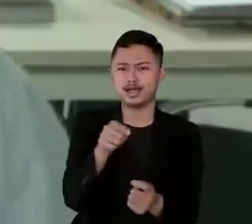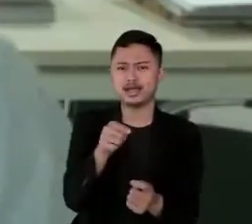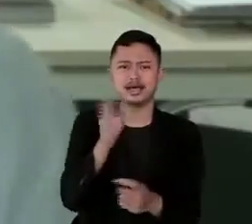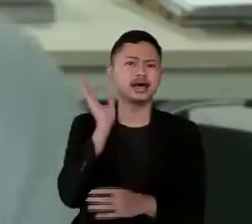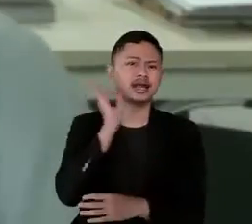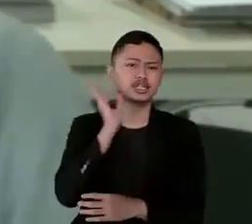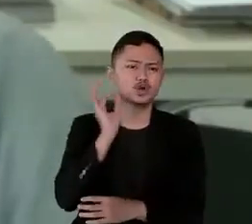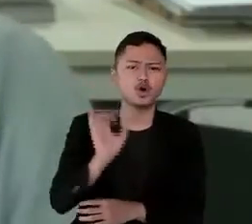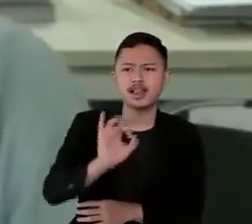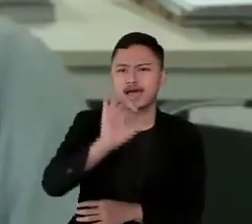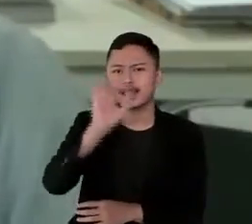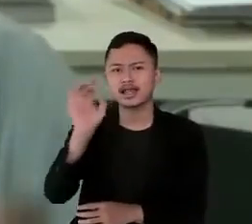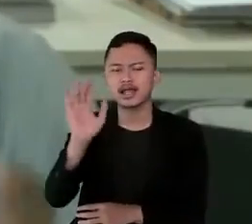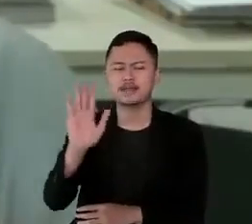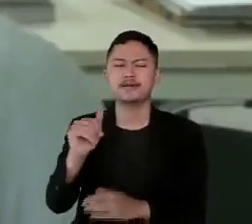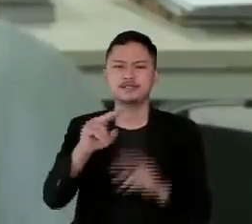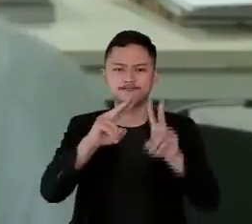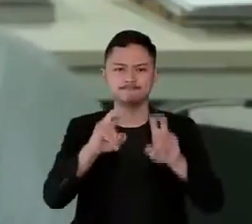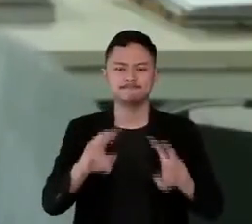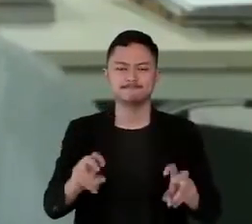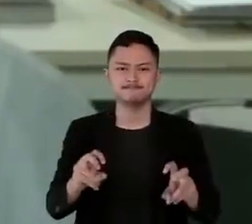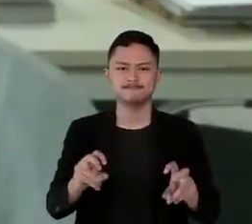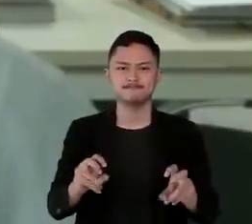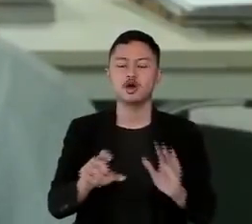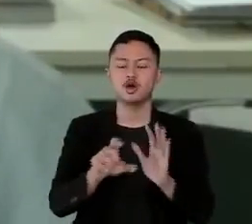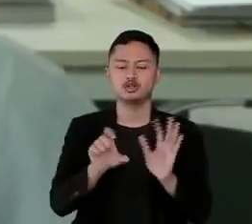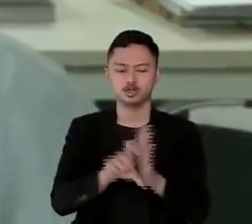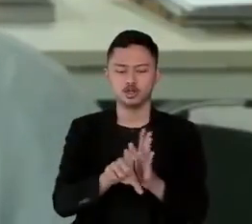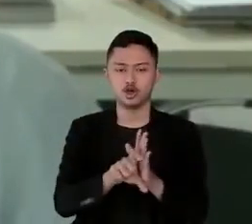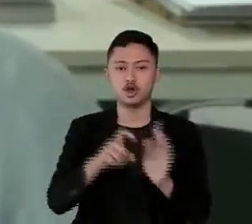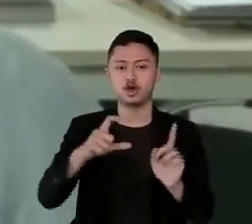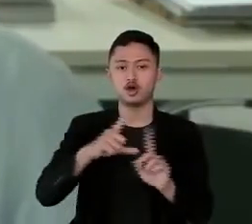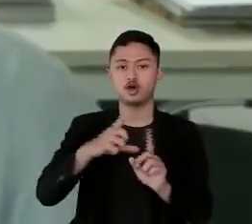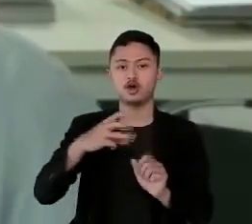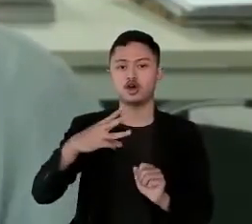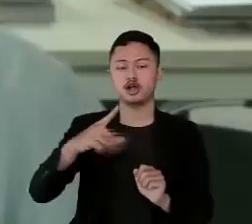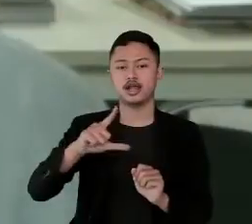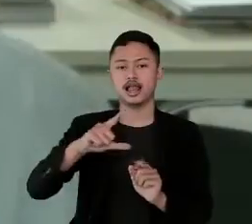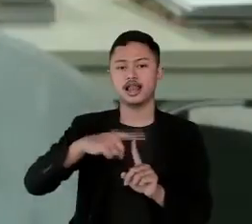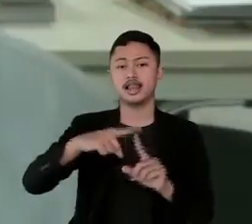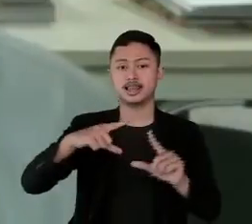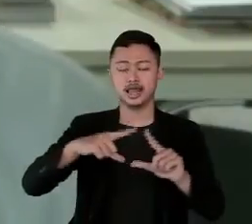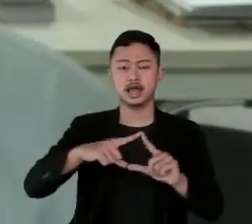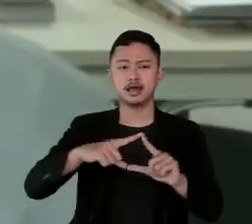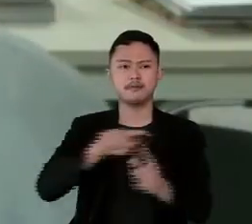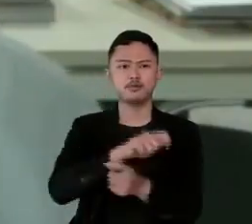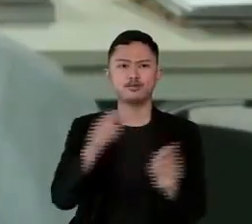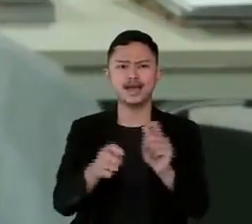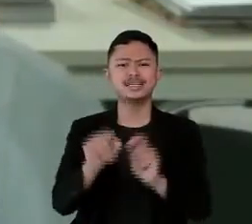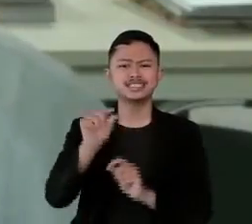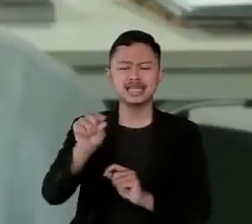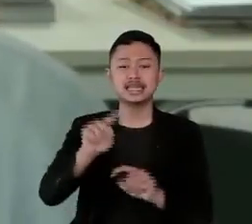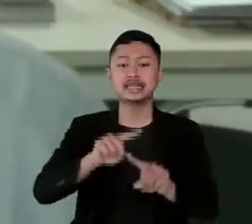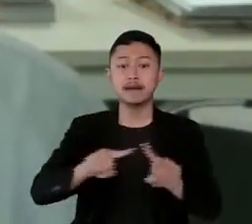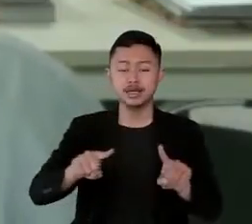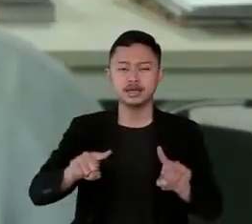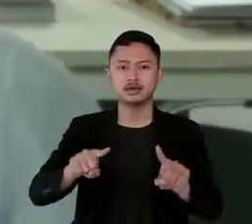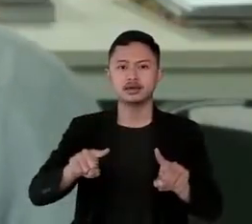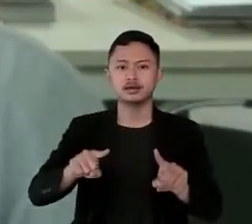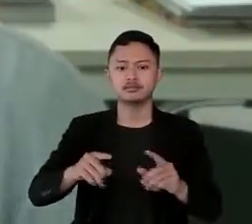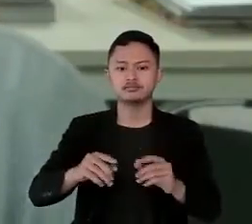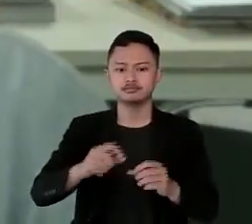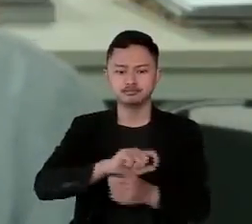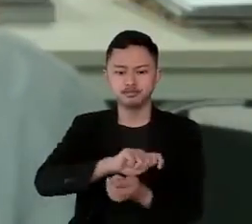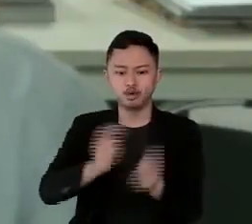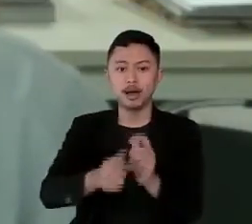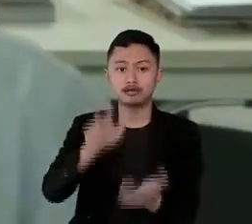untuk terus Gaga nampaknya perubahan cus jelas sekali menyebabkan jenis ini mudah menular Hai sampai sekarang